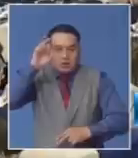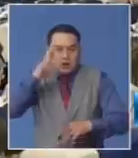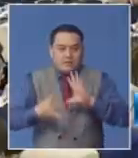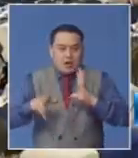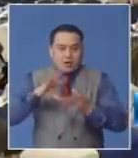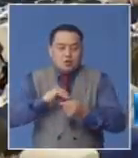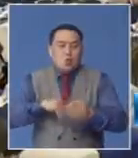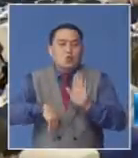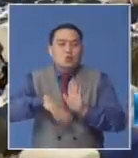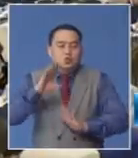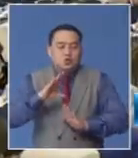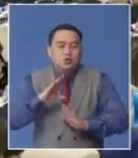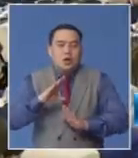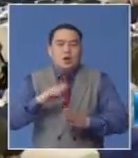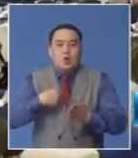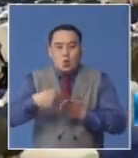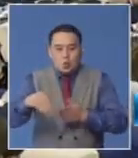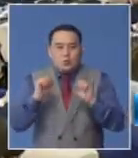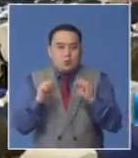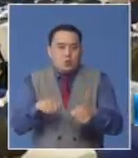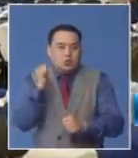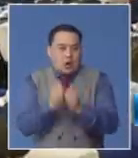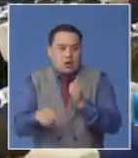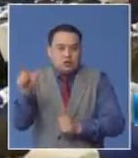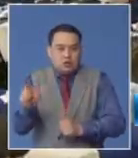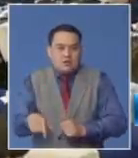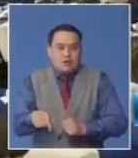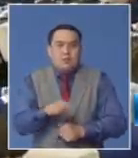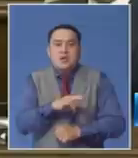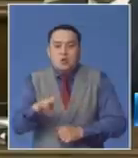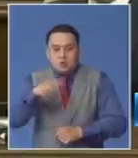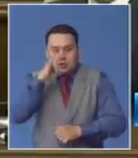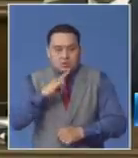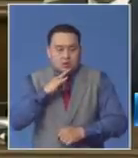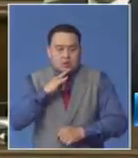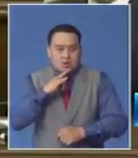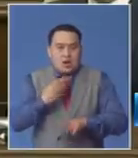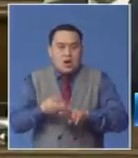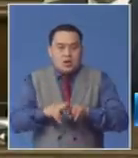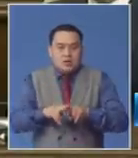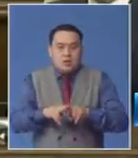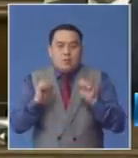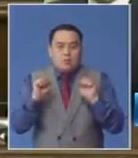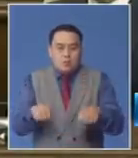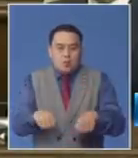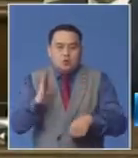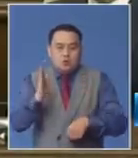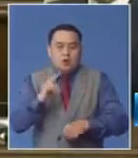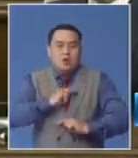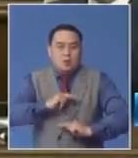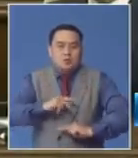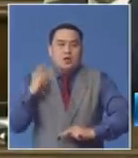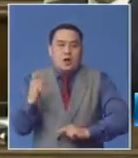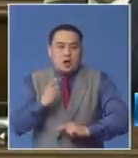повысится доступность приобретения жилья для миллионов казахстанца это также будет работать на рост